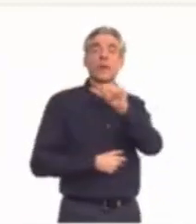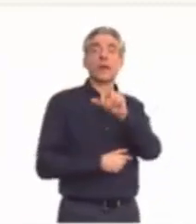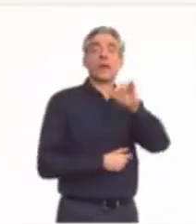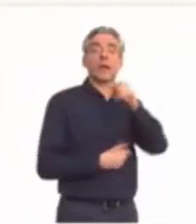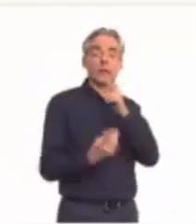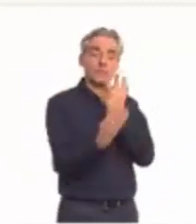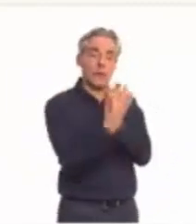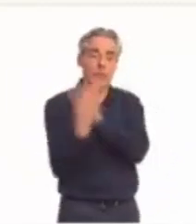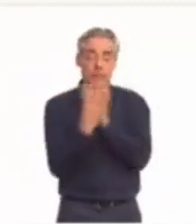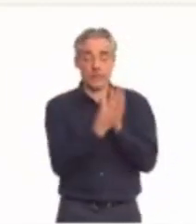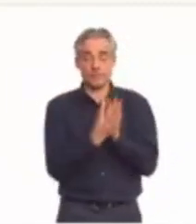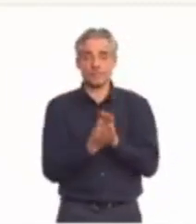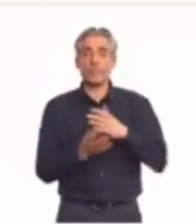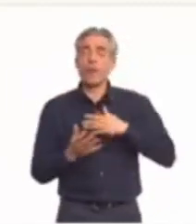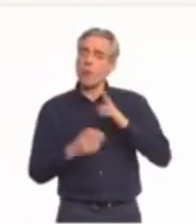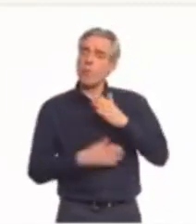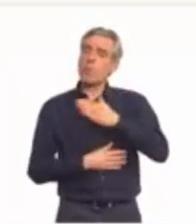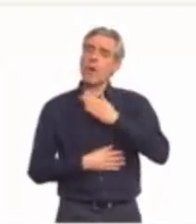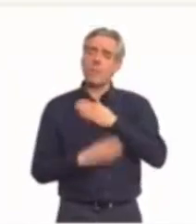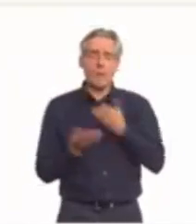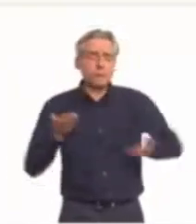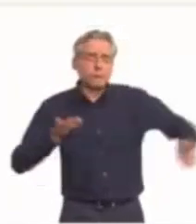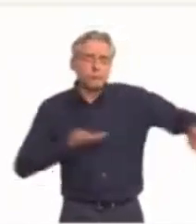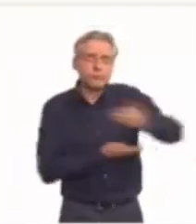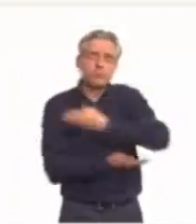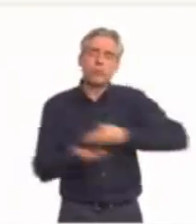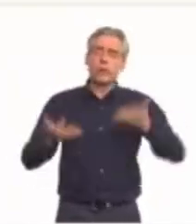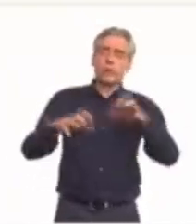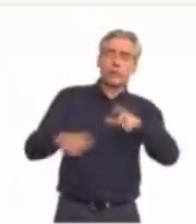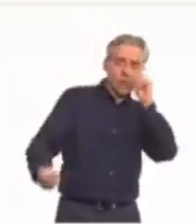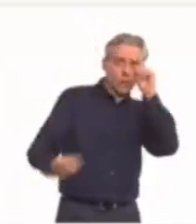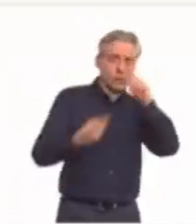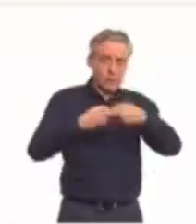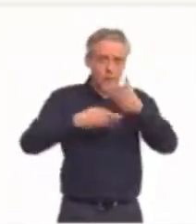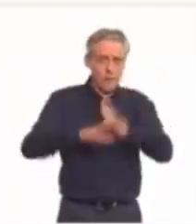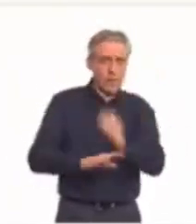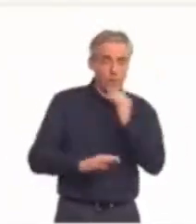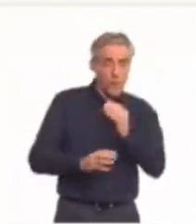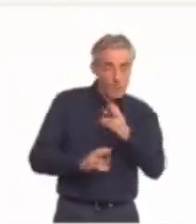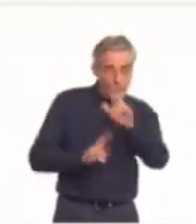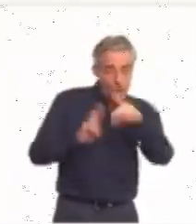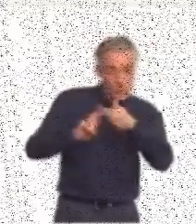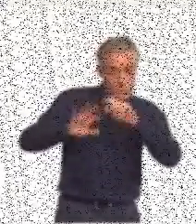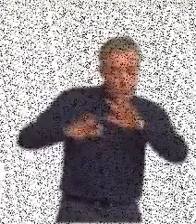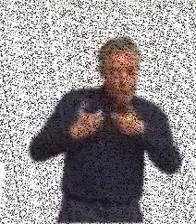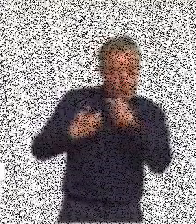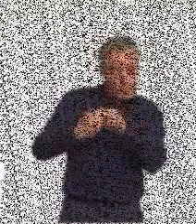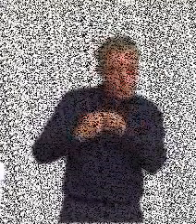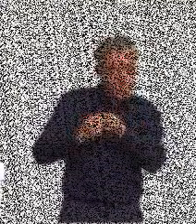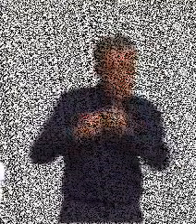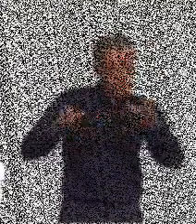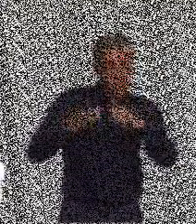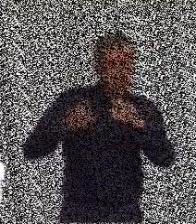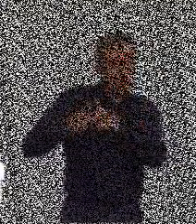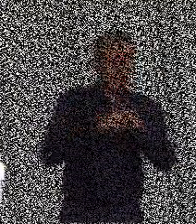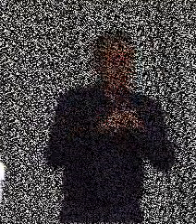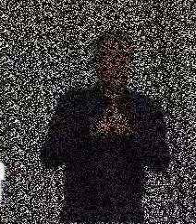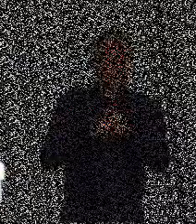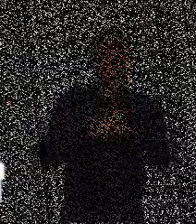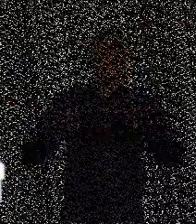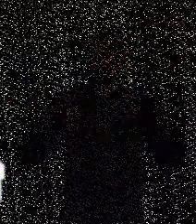régionale de santé. J'y mènerai une concertation afin d'anticiper les réponses qu'il nous faudra trouver collectivement.